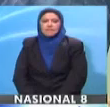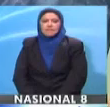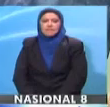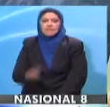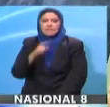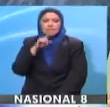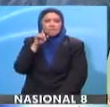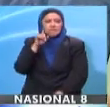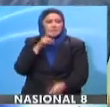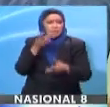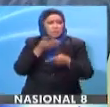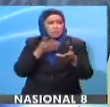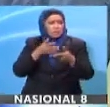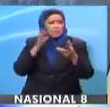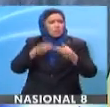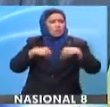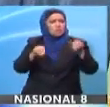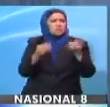Syawal